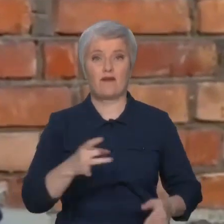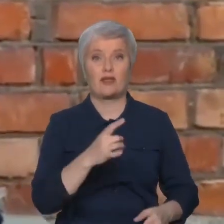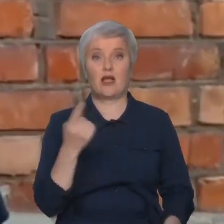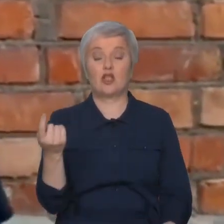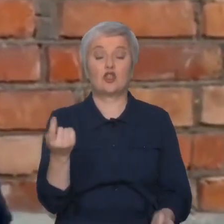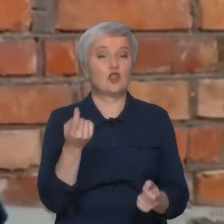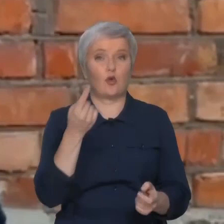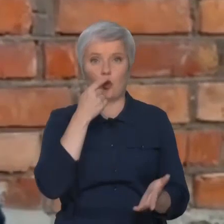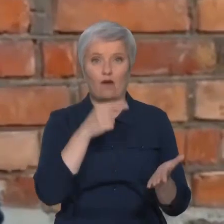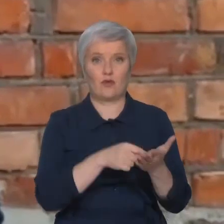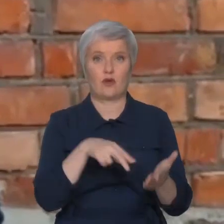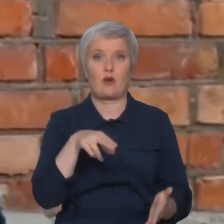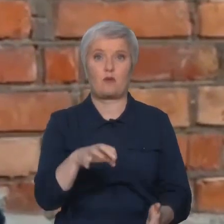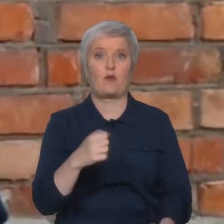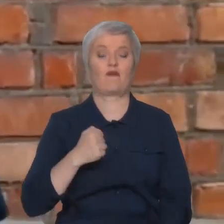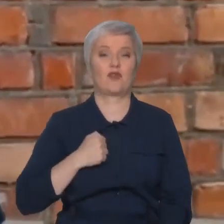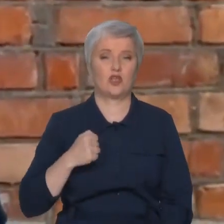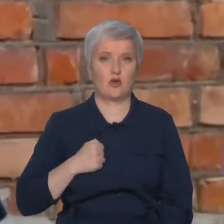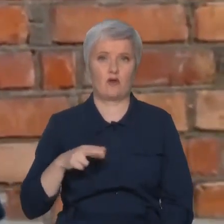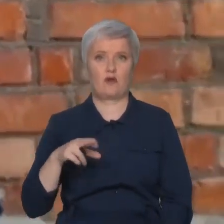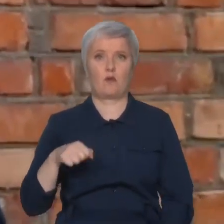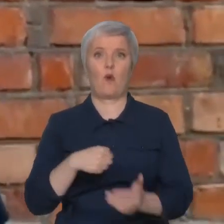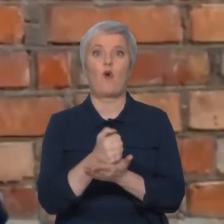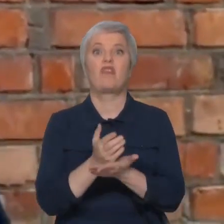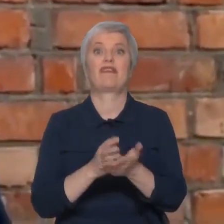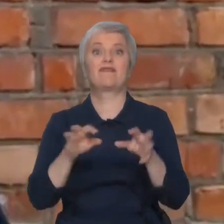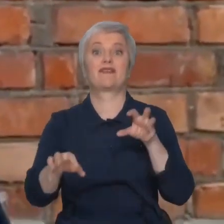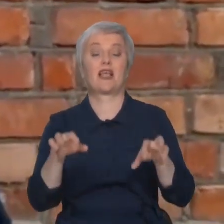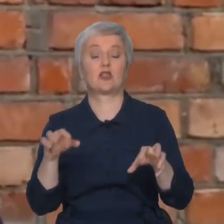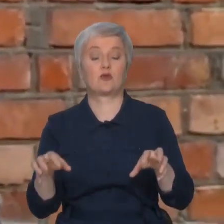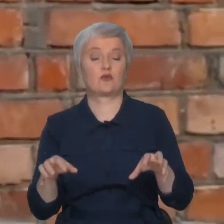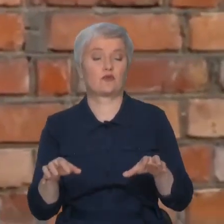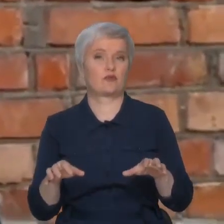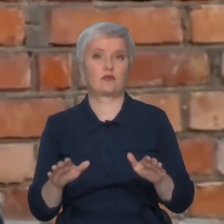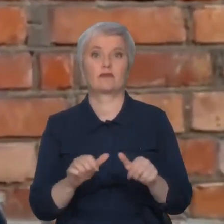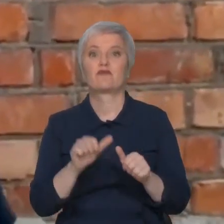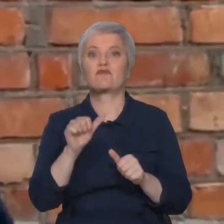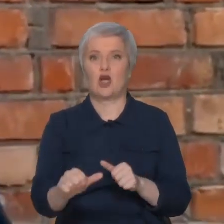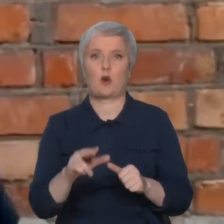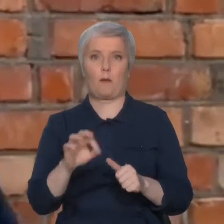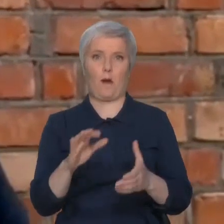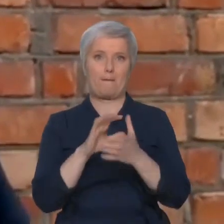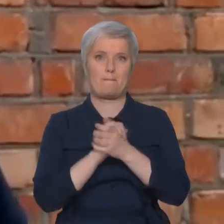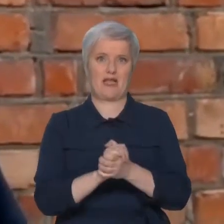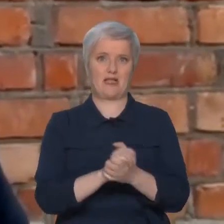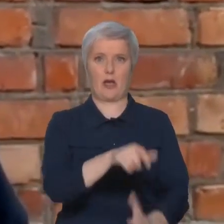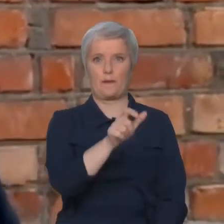жодного влучання по об'єктах інфраструктури, виключно по мирних мешканцях.